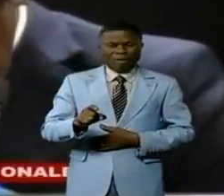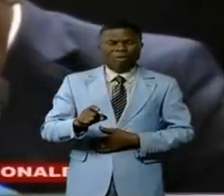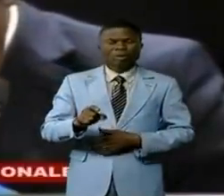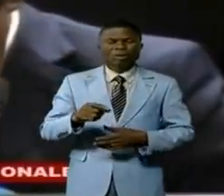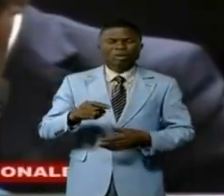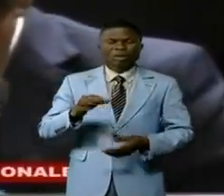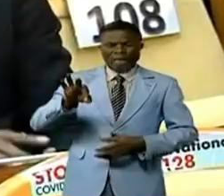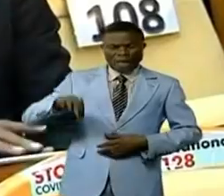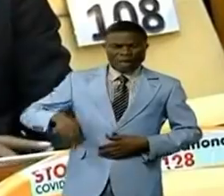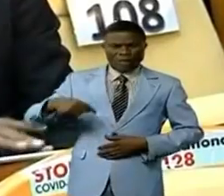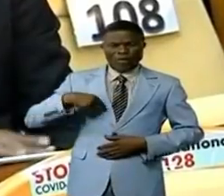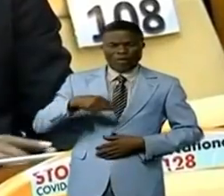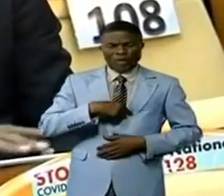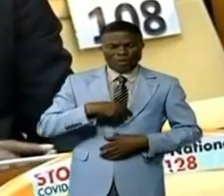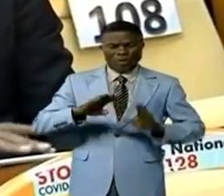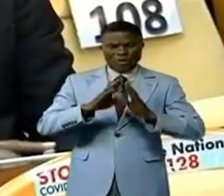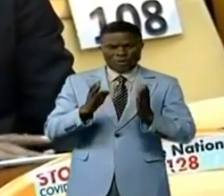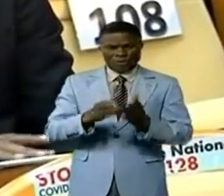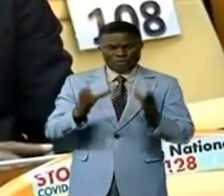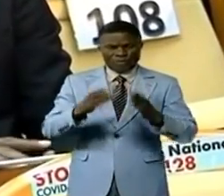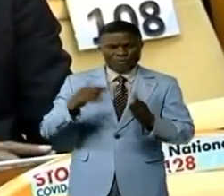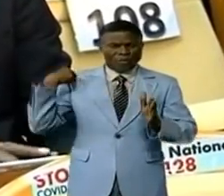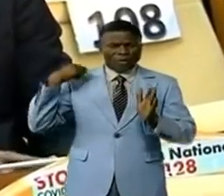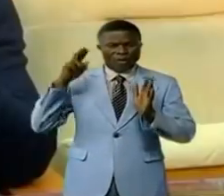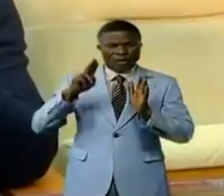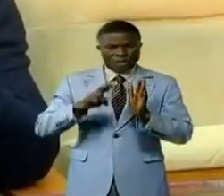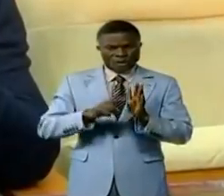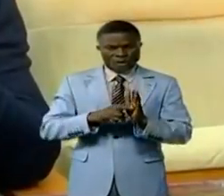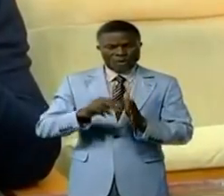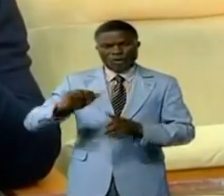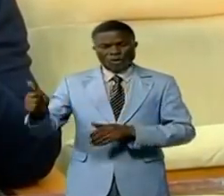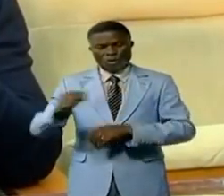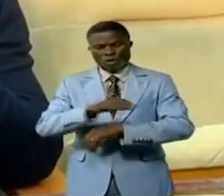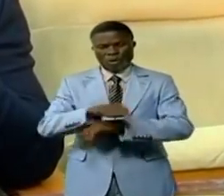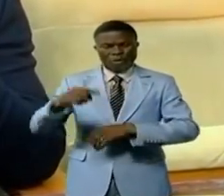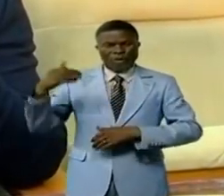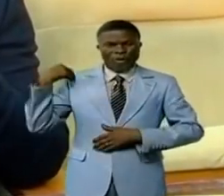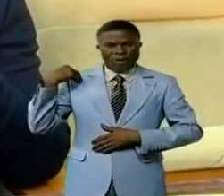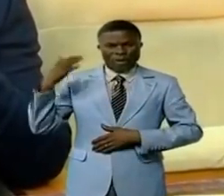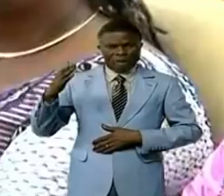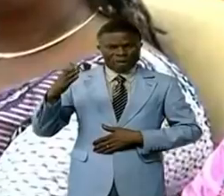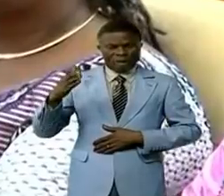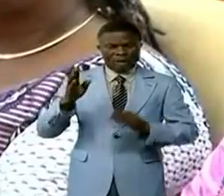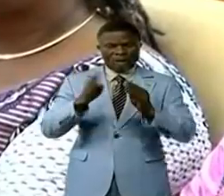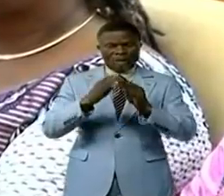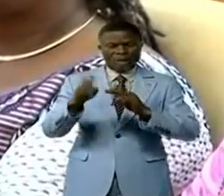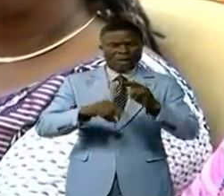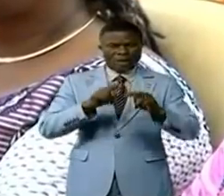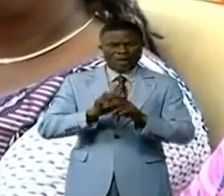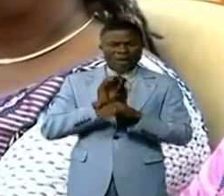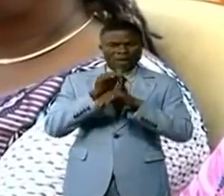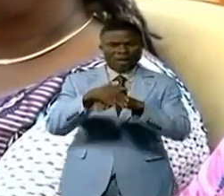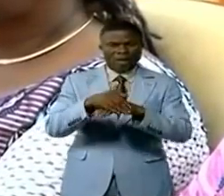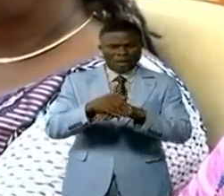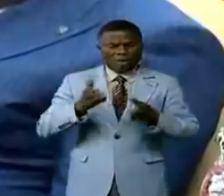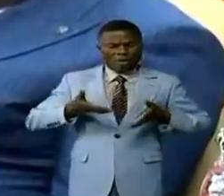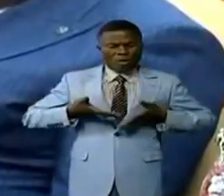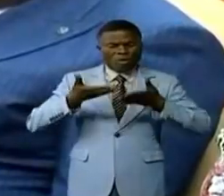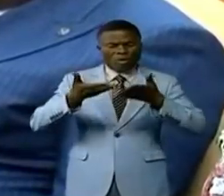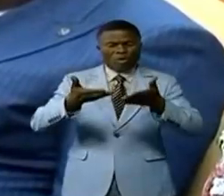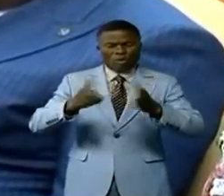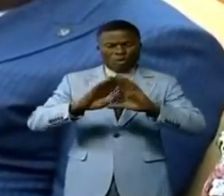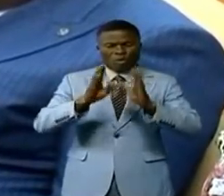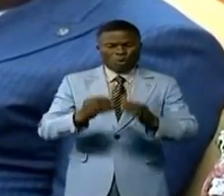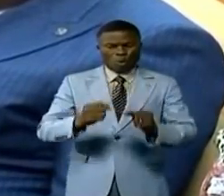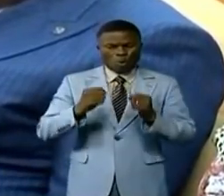intérêts individuels. Avec le gouvernement et les autres institutions nationales, l'Assemblée nationale s'engage à consacrer toute